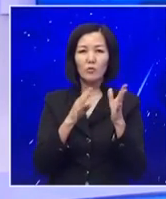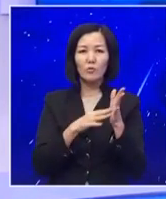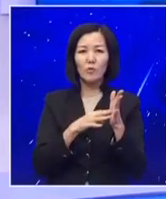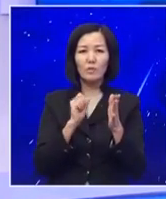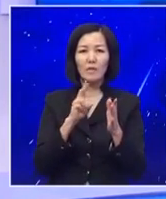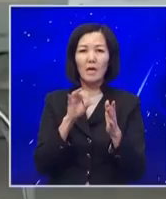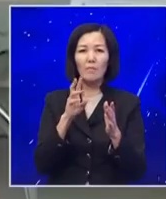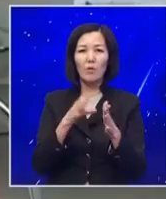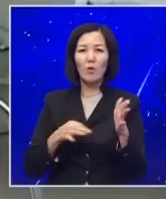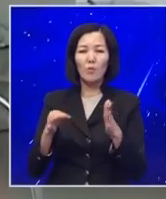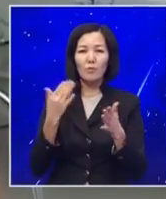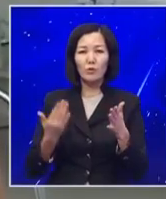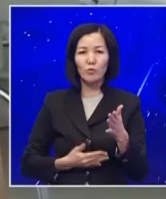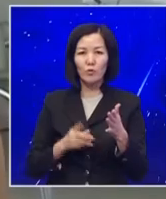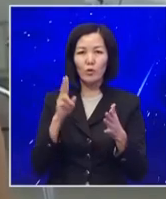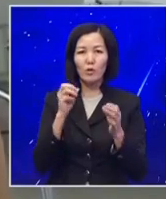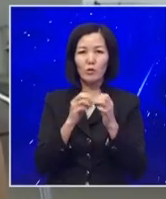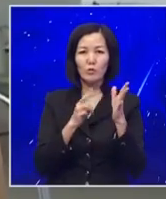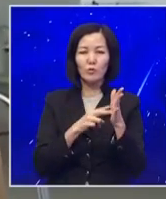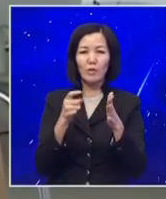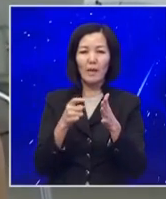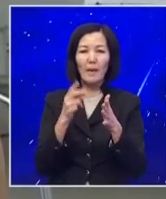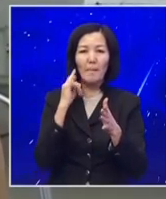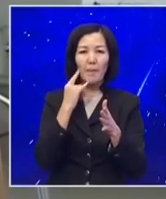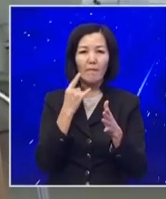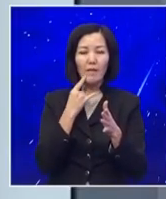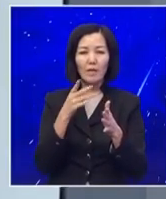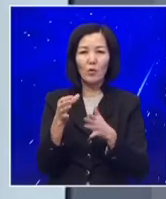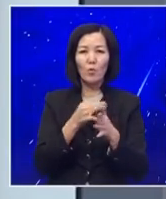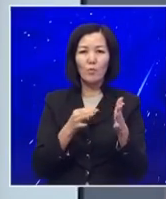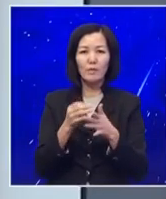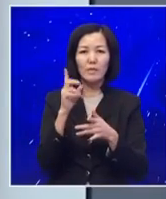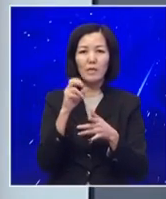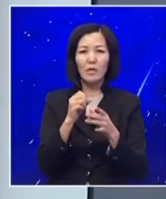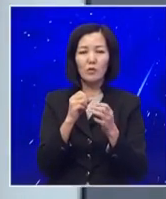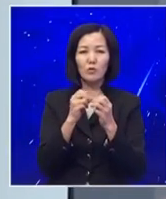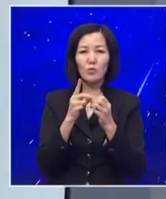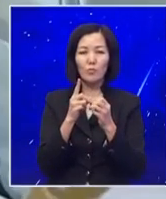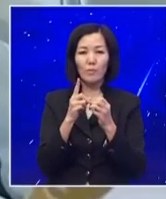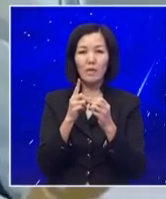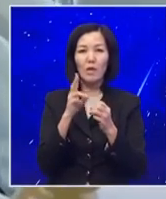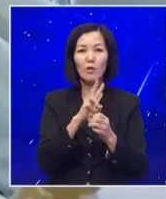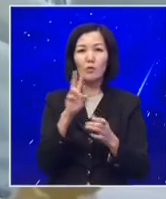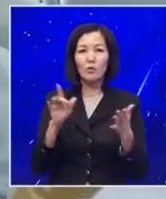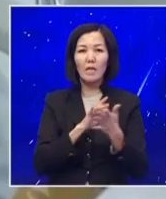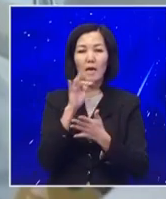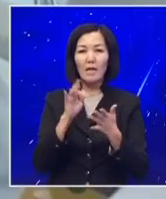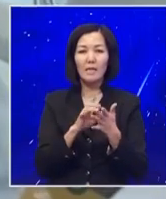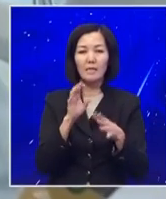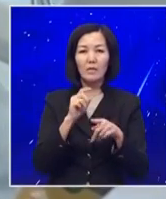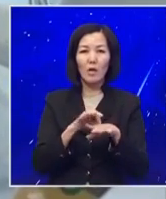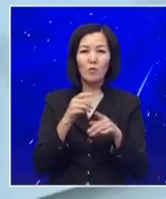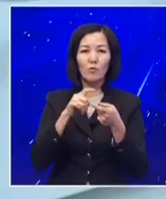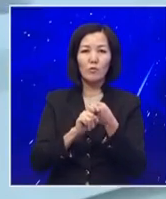219-ы Ақмола облысының тұрғыны, 217 науқас Павлодар облысынан болса, 211-і Нұр-Сұлтан қаласынан. Инфекцияны